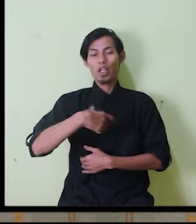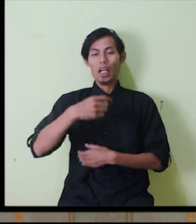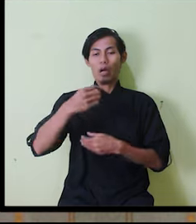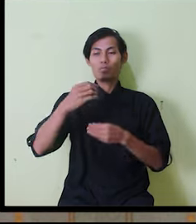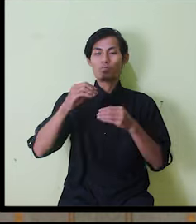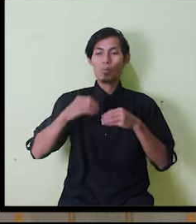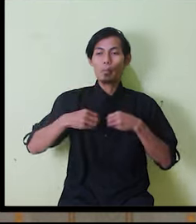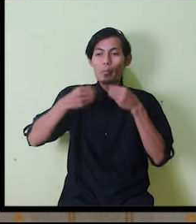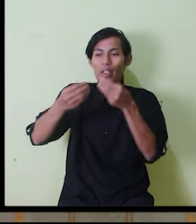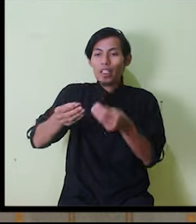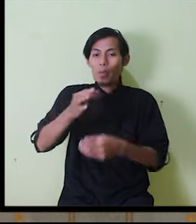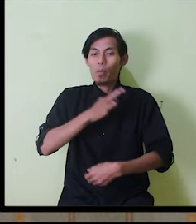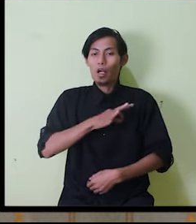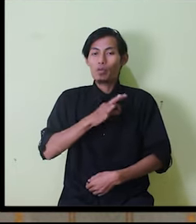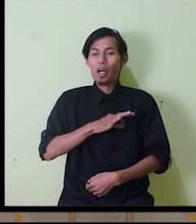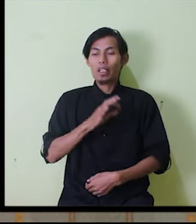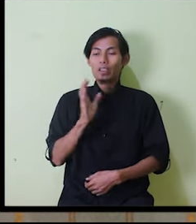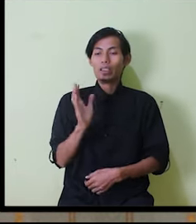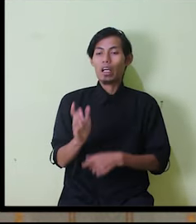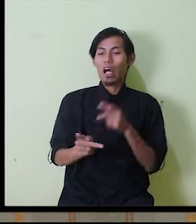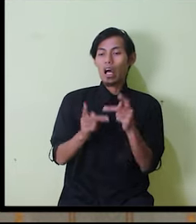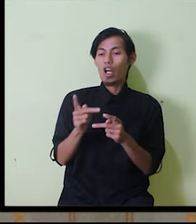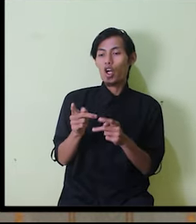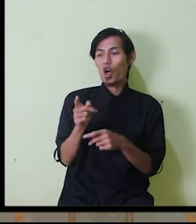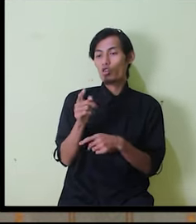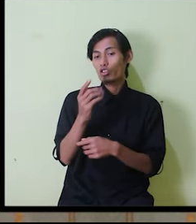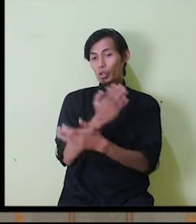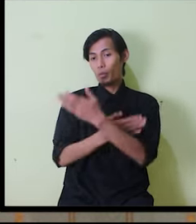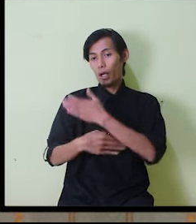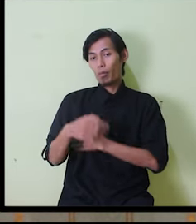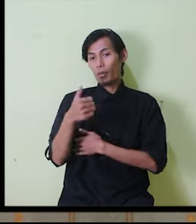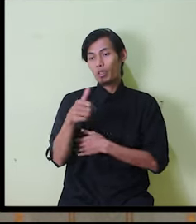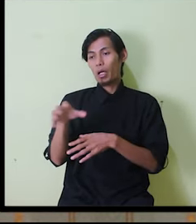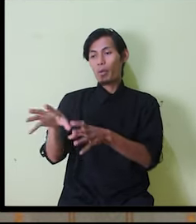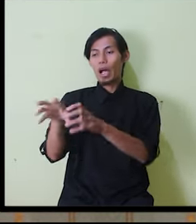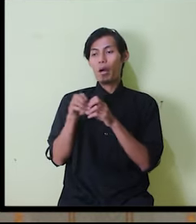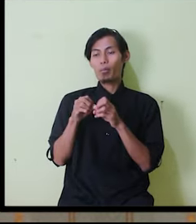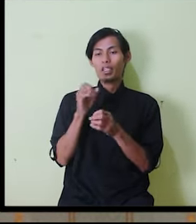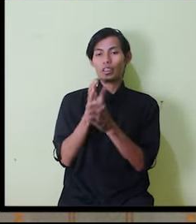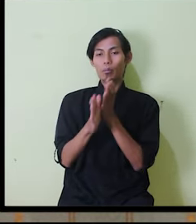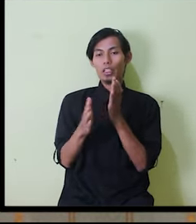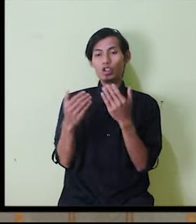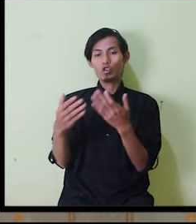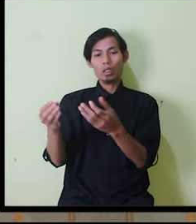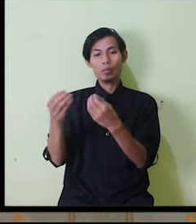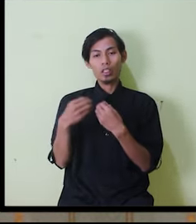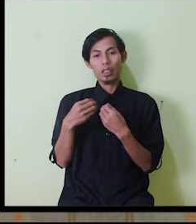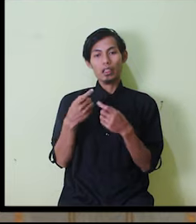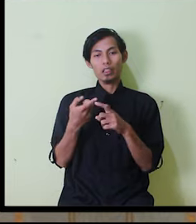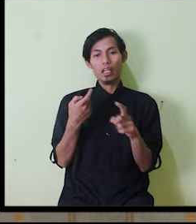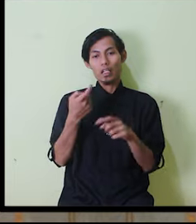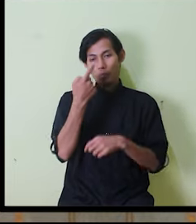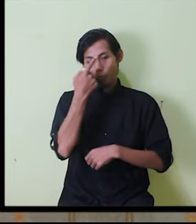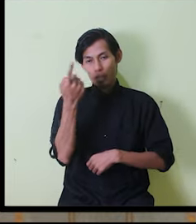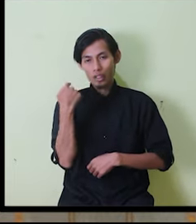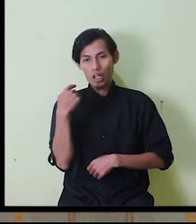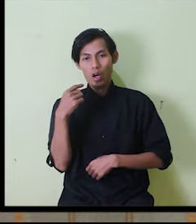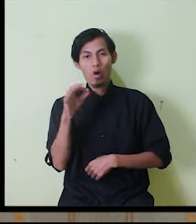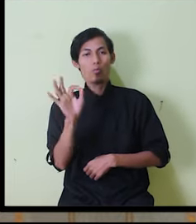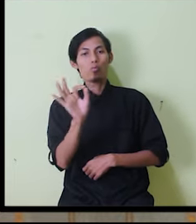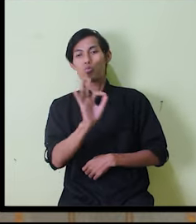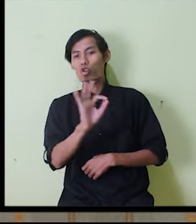memberikan banyak manfaat Jika mereka bisa mengambil kesempatan yang sudah diberikan oleh pemerintah setempat bukan